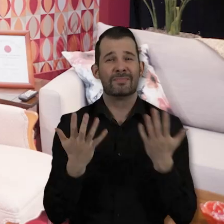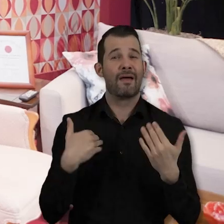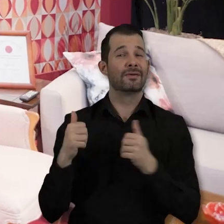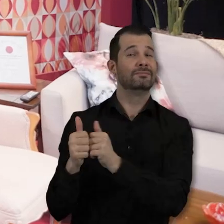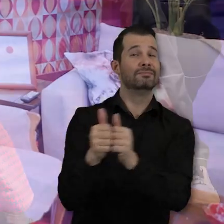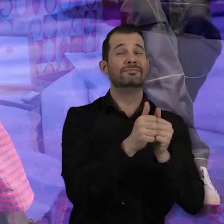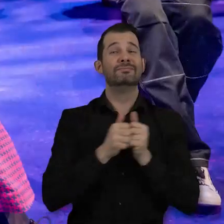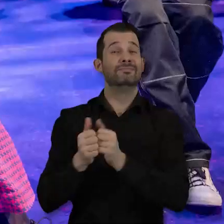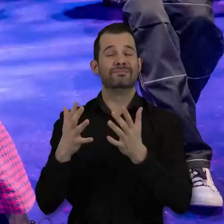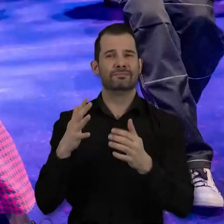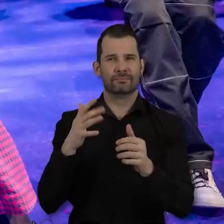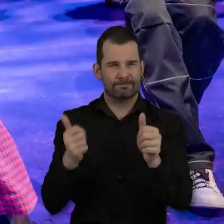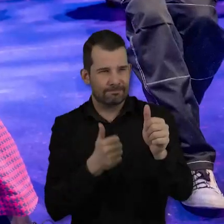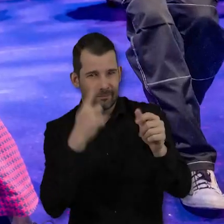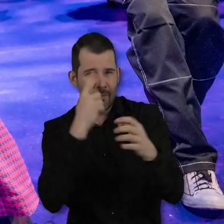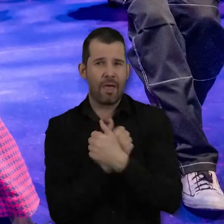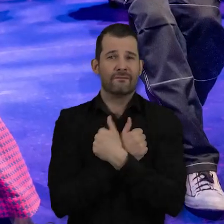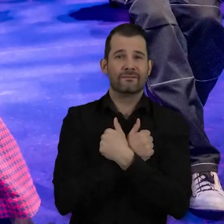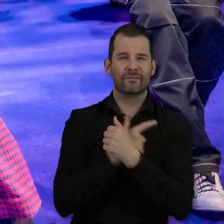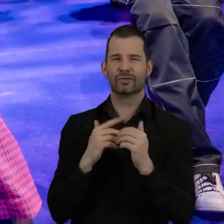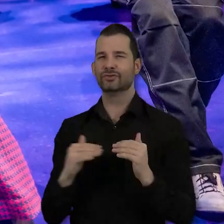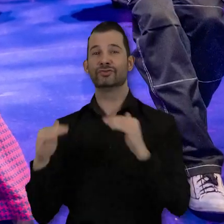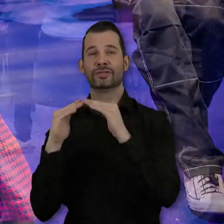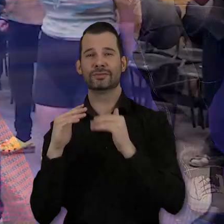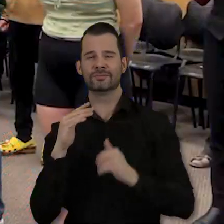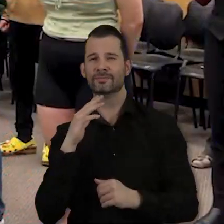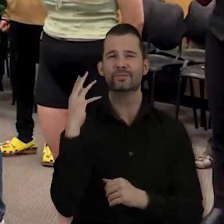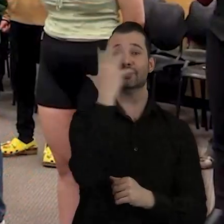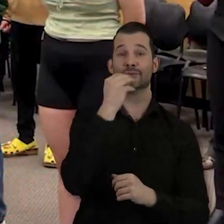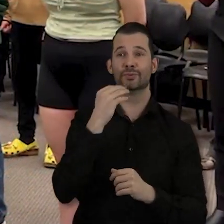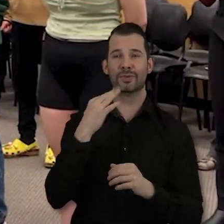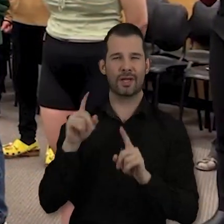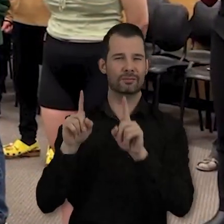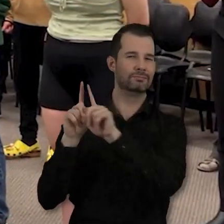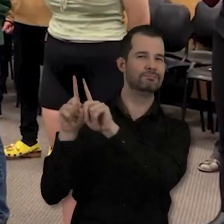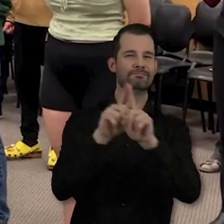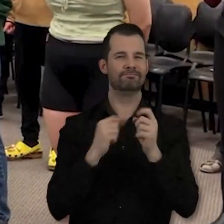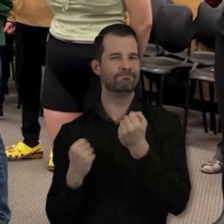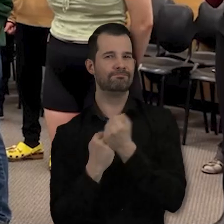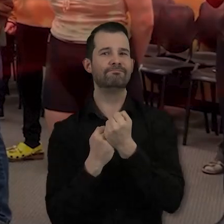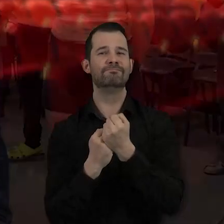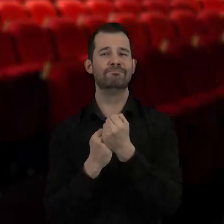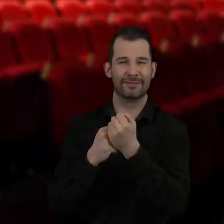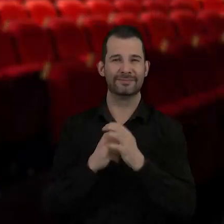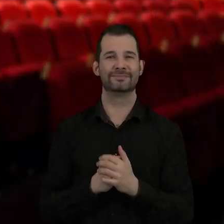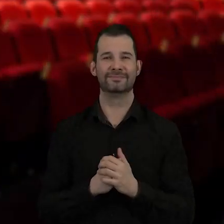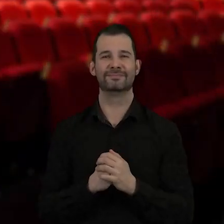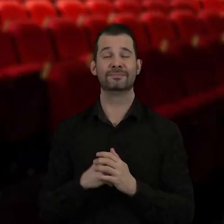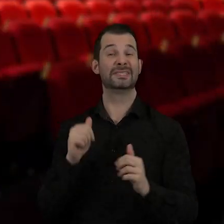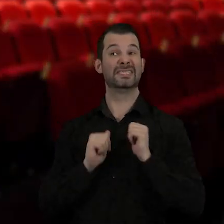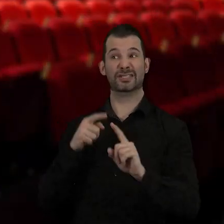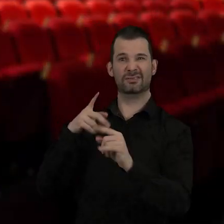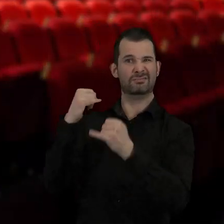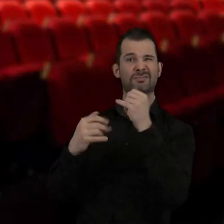common, our quest for love, justice, beauty and solidarity. Le théâtre